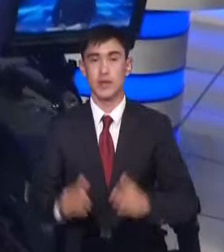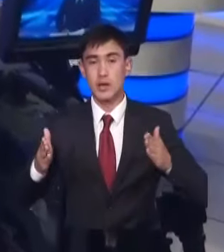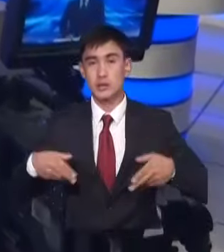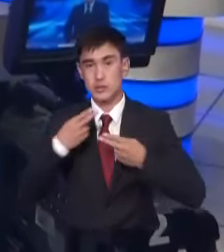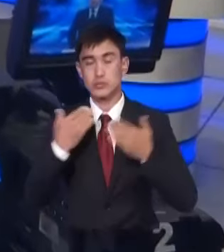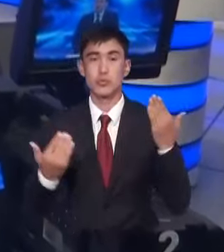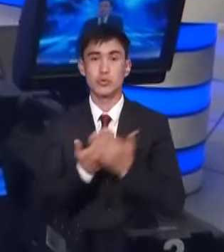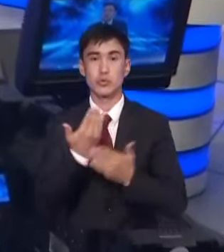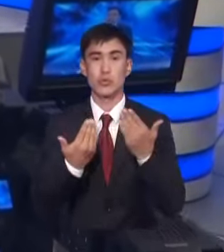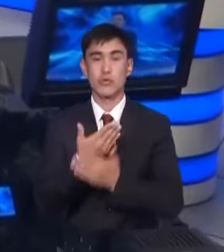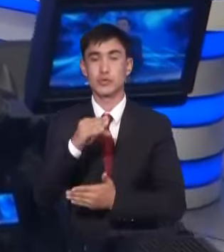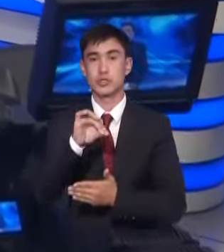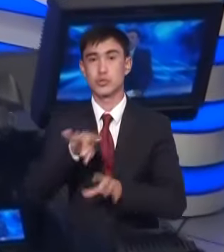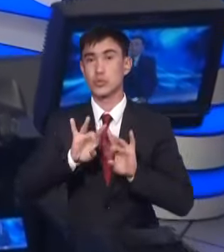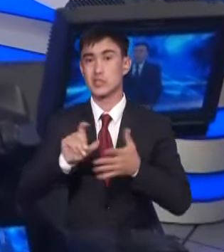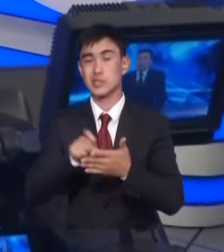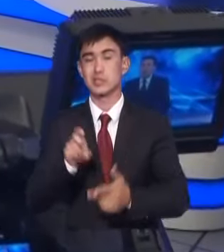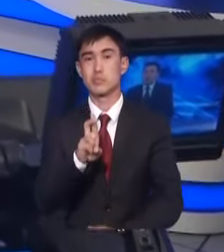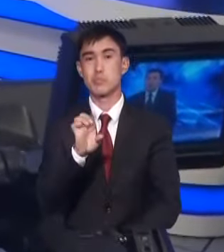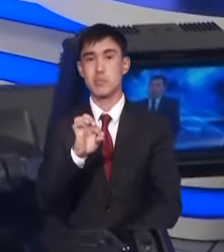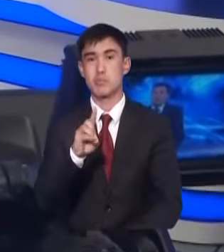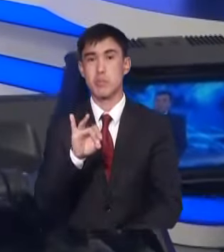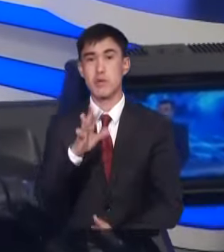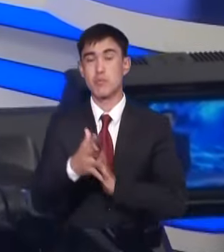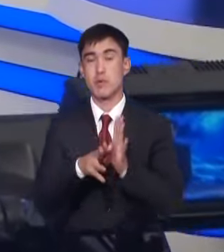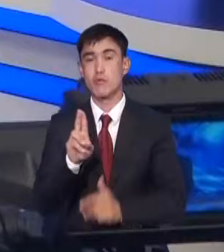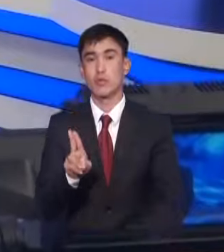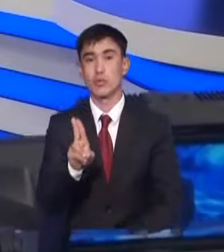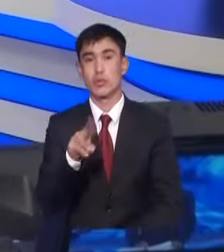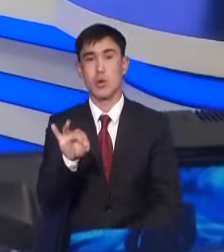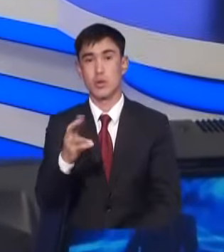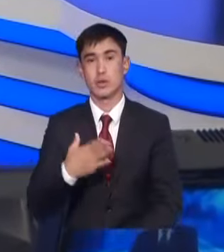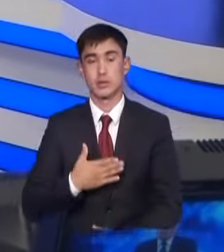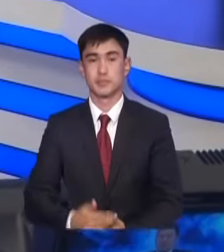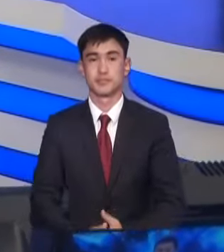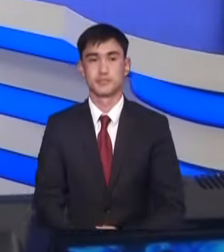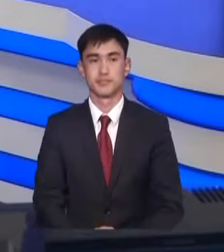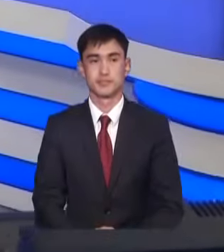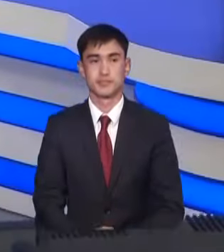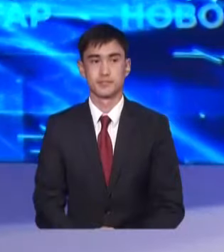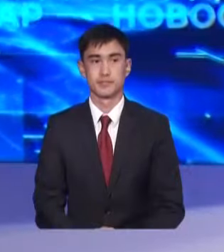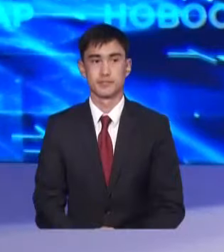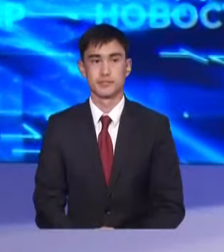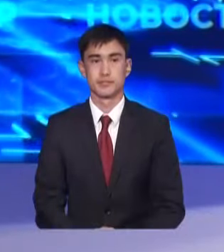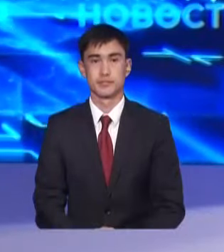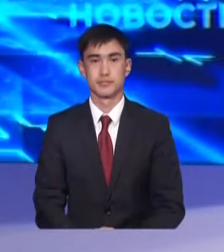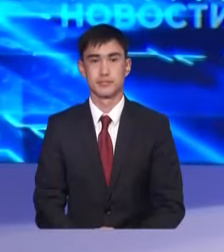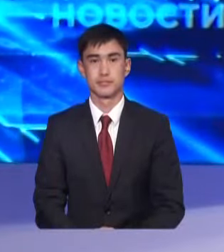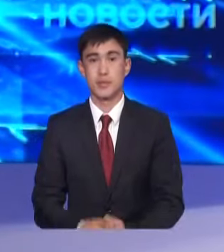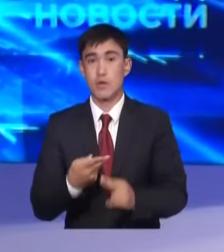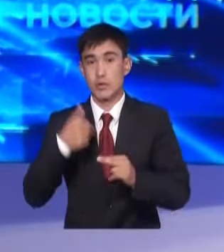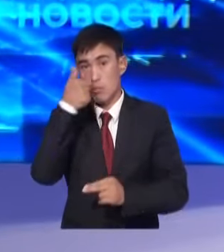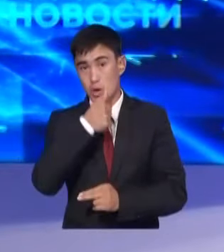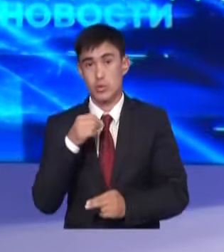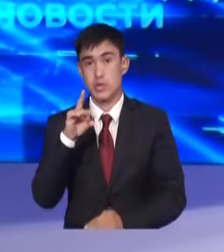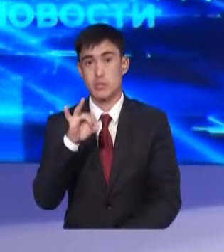Здравствуйте в эфире новости в студии Бейт мамлеев сурдоперевод осуществляет Даурен абд Силов в этом